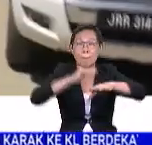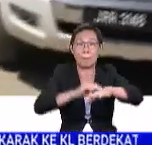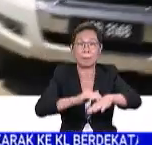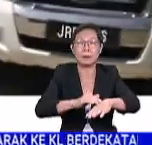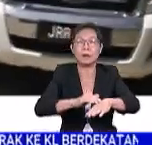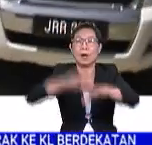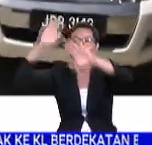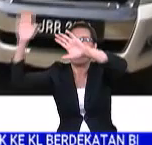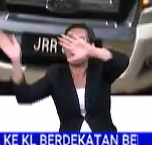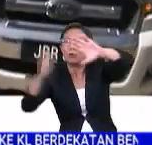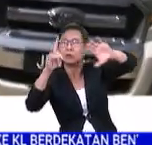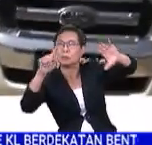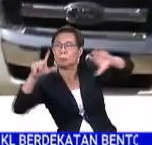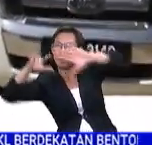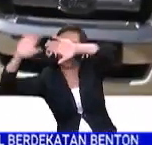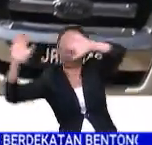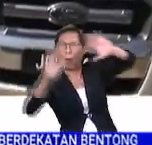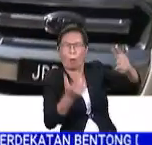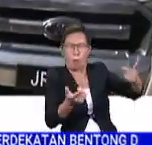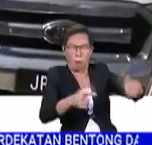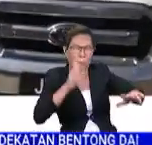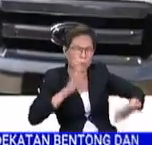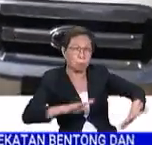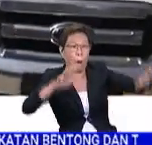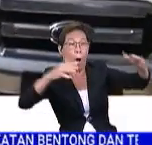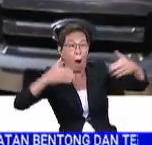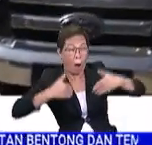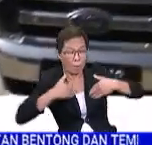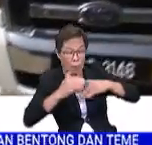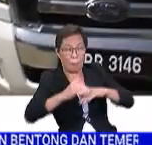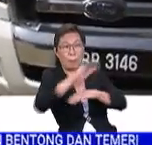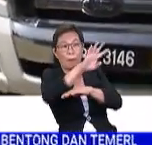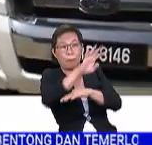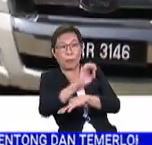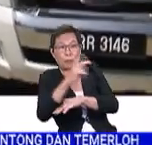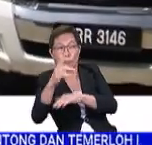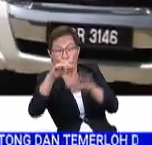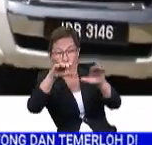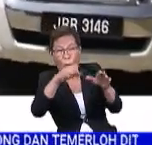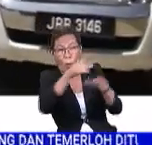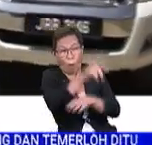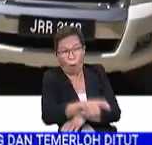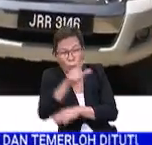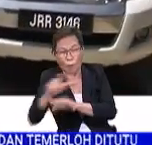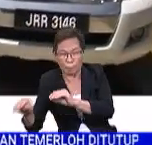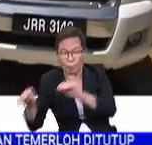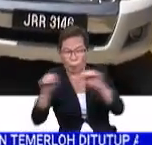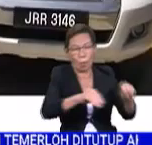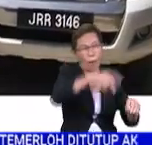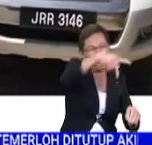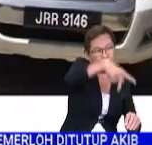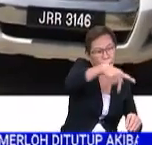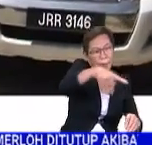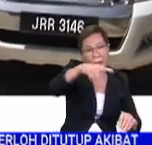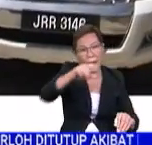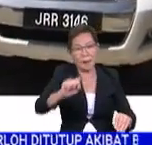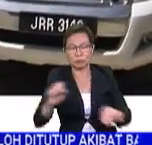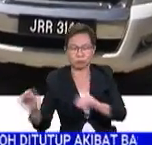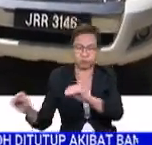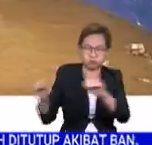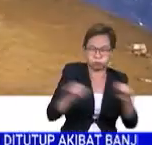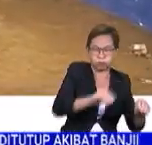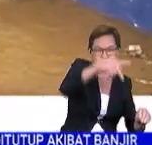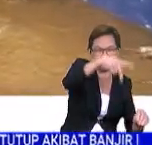musim monsun timur laut tahun ini telah menyaksikan lebih 40,000 orang telah dipindahkan ke pusat pemindahan